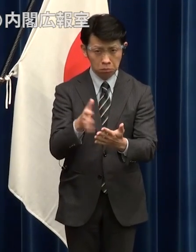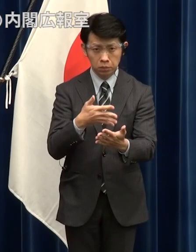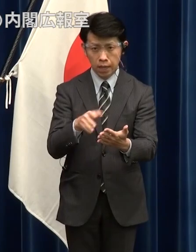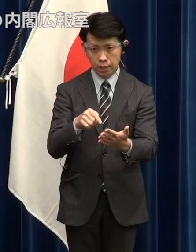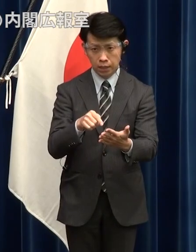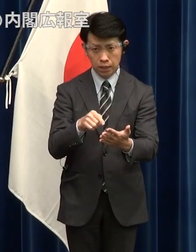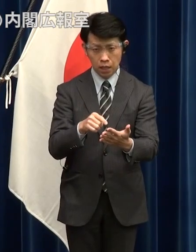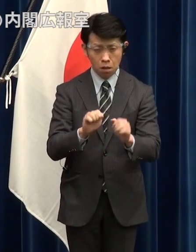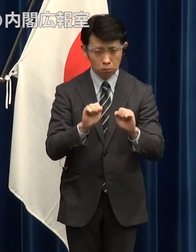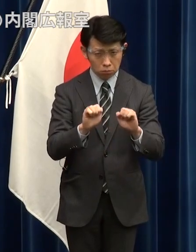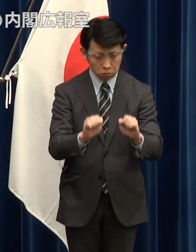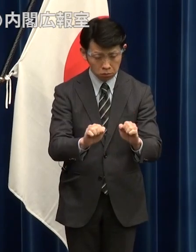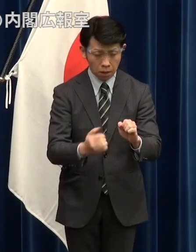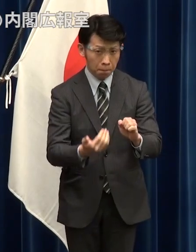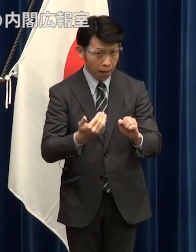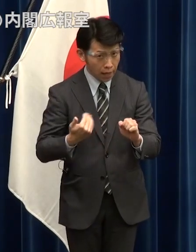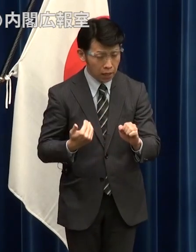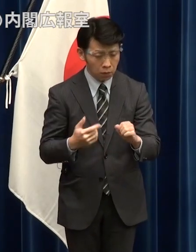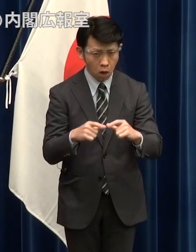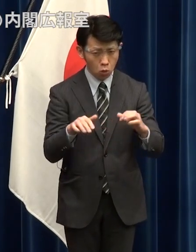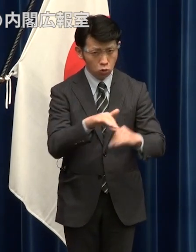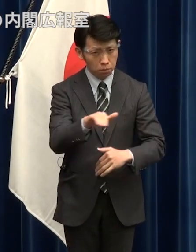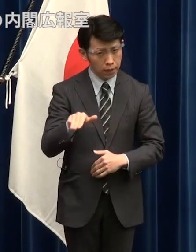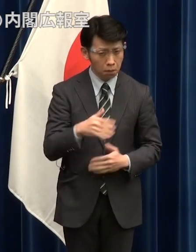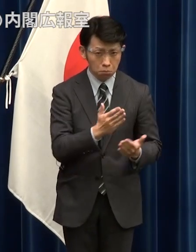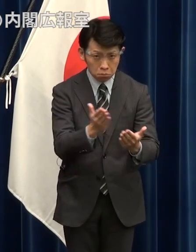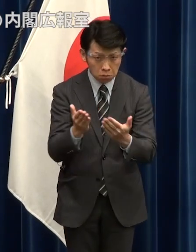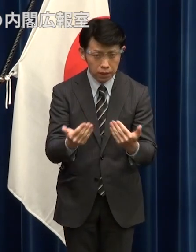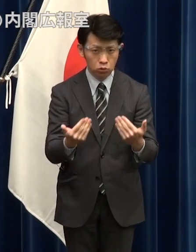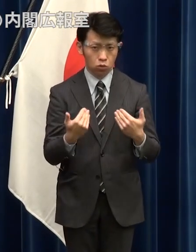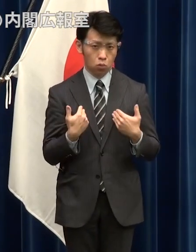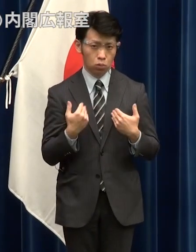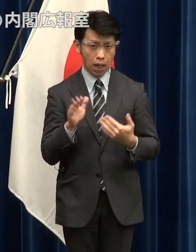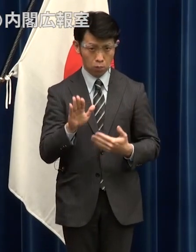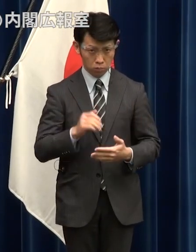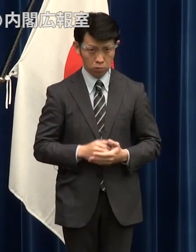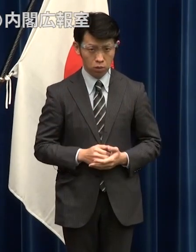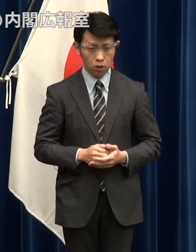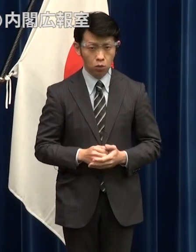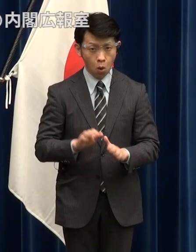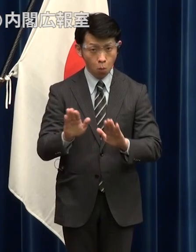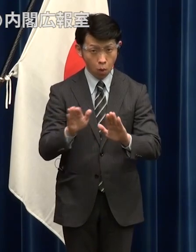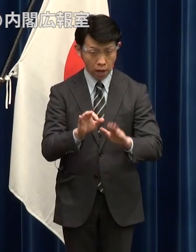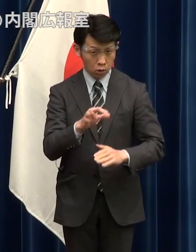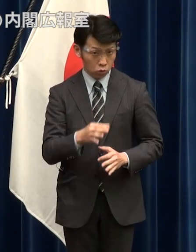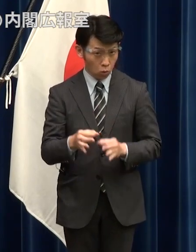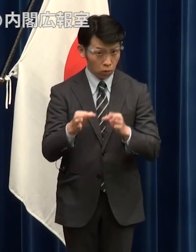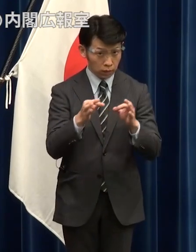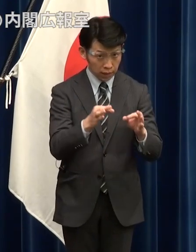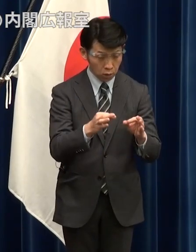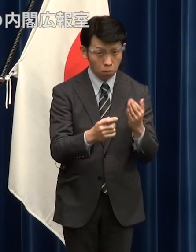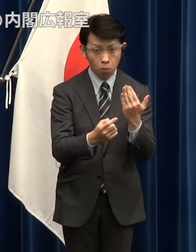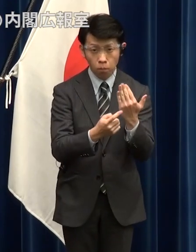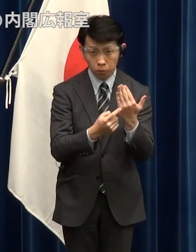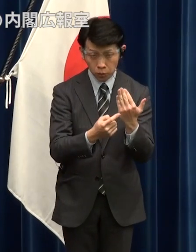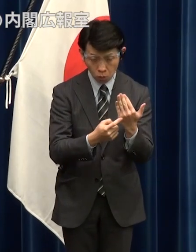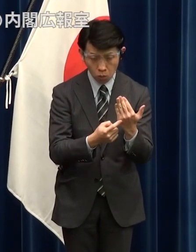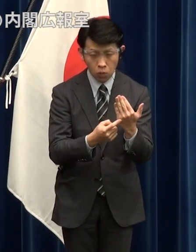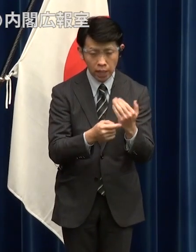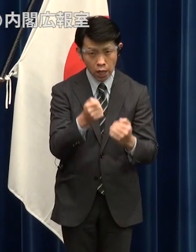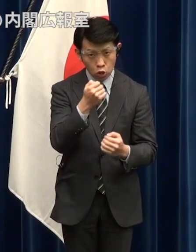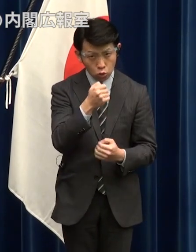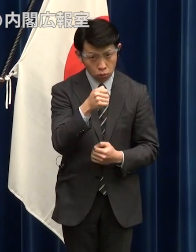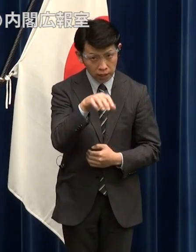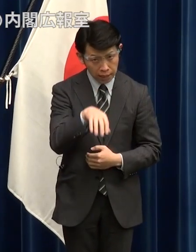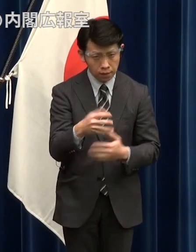きだ、こういった意見もあるようです。防衛増税を争点に衆院解散総選挙を行うことも選択